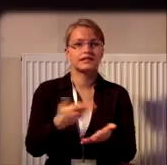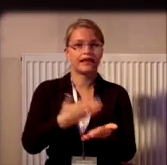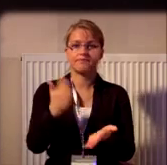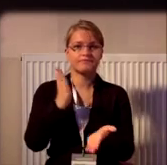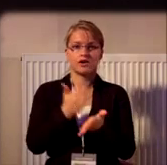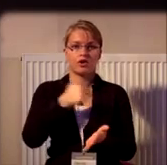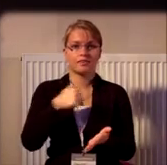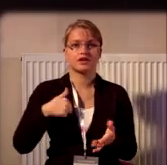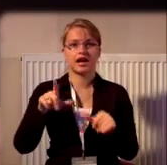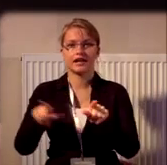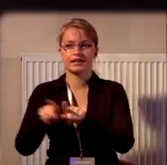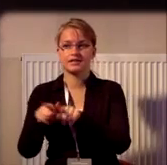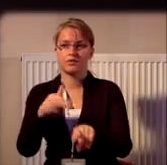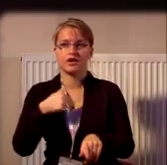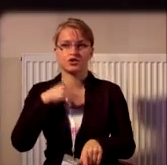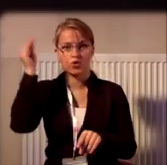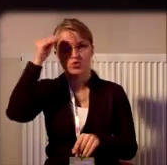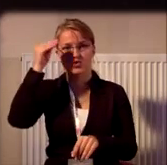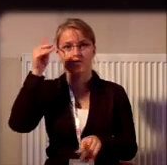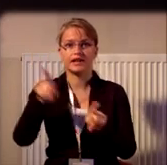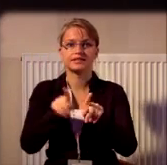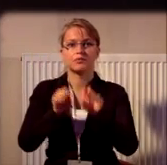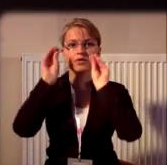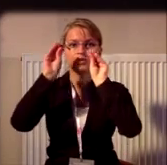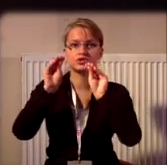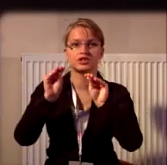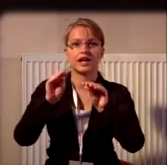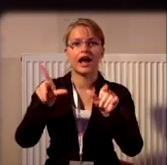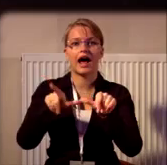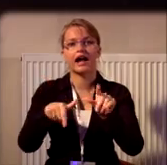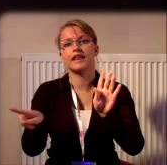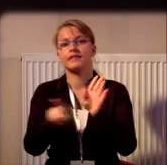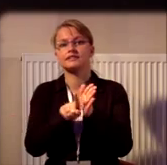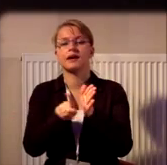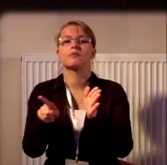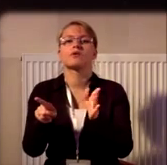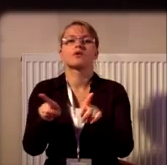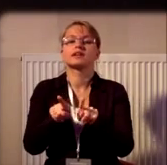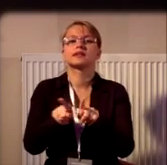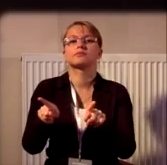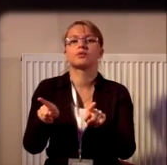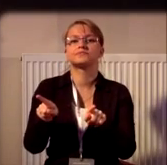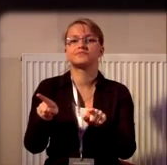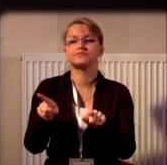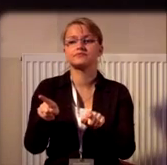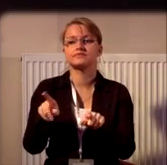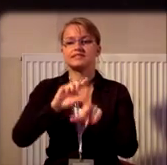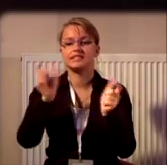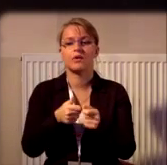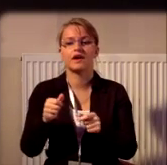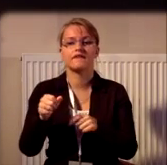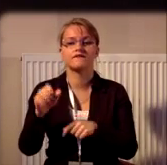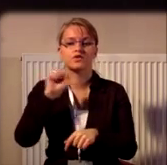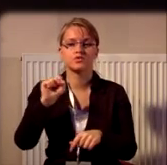naszych nauczycieli. Ja myślę, że też sukces całej wrocławskiej oświaty. Uniknęliśmy negatywnych